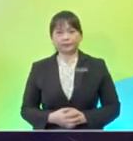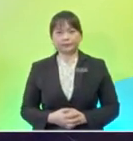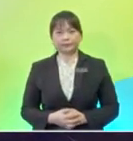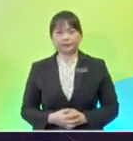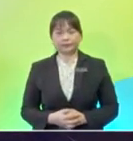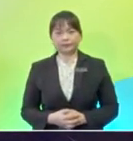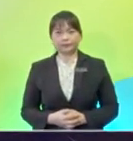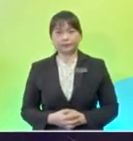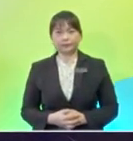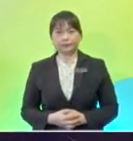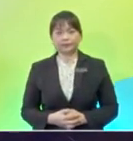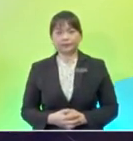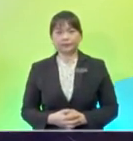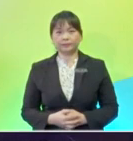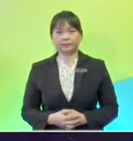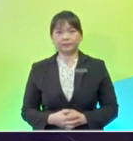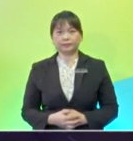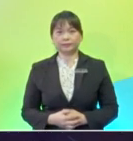terlebih dahulu